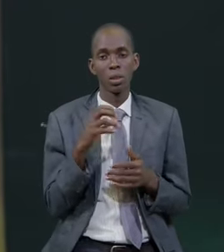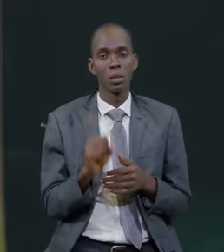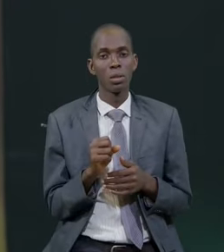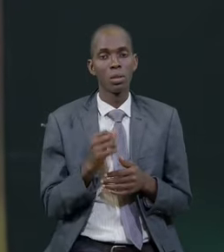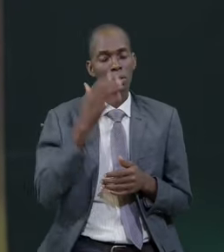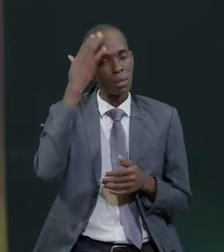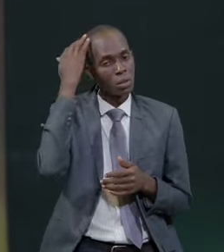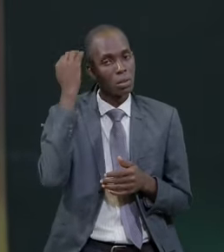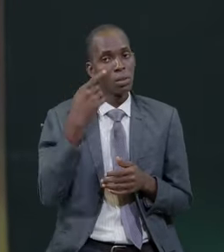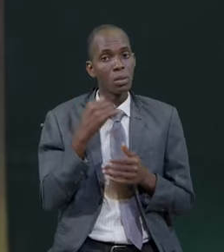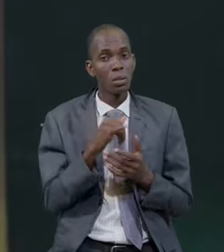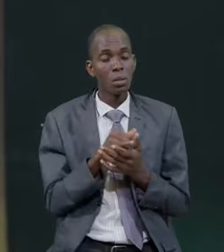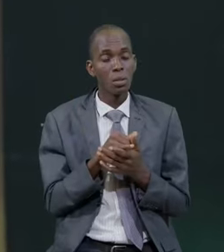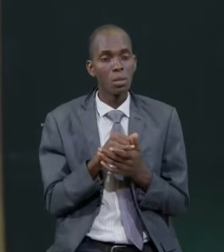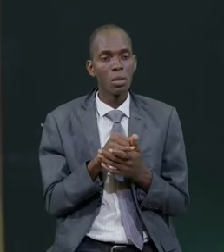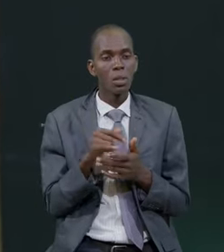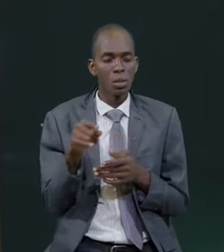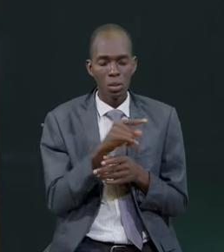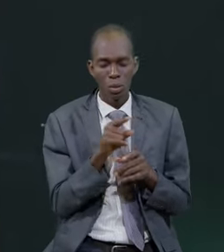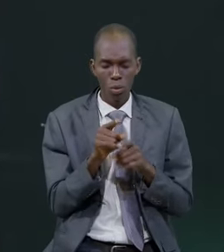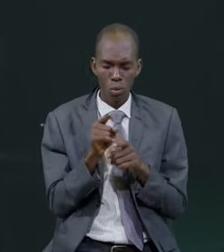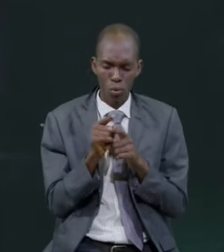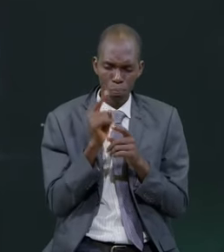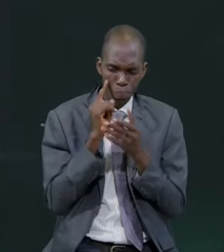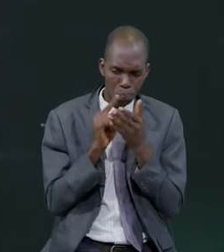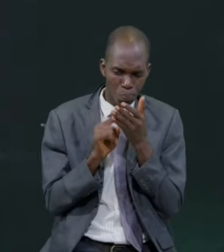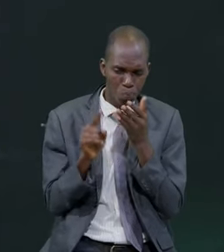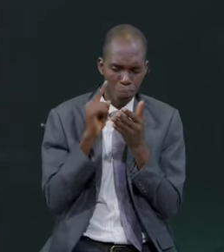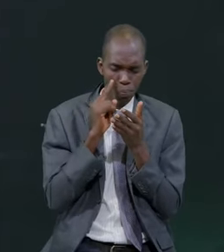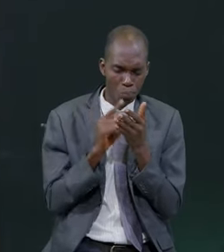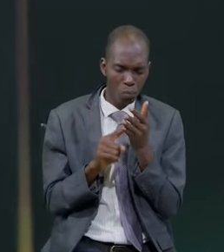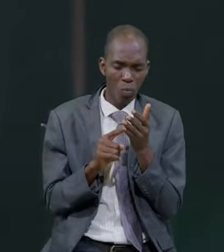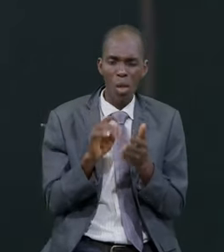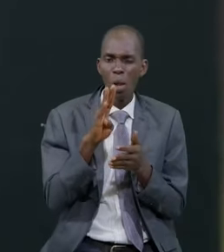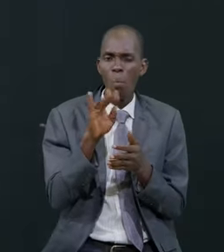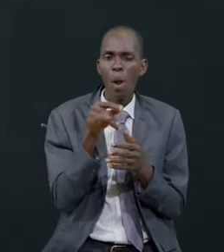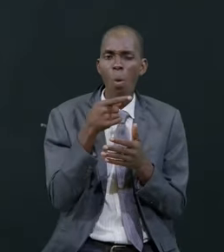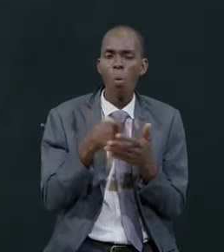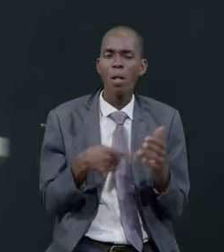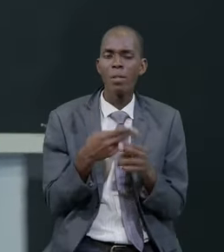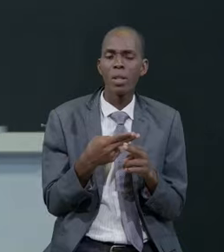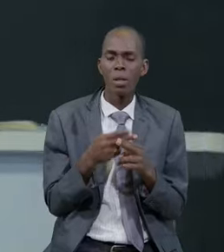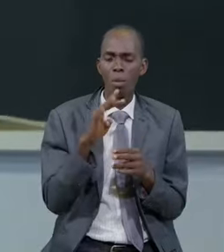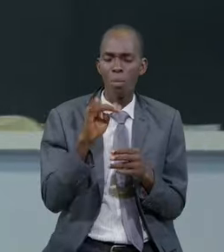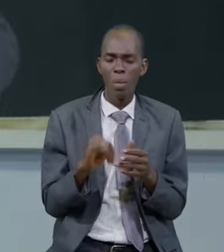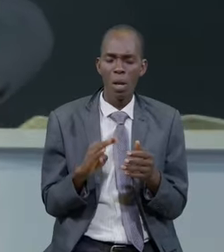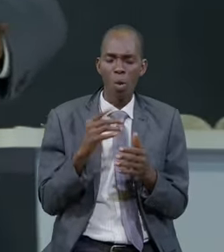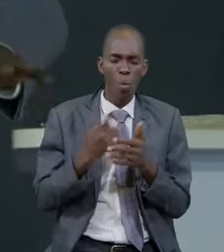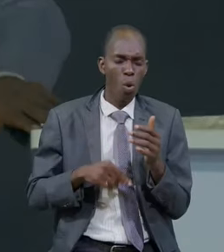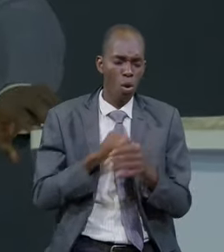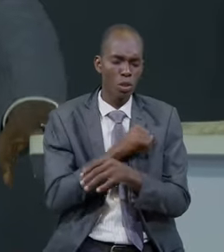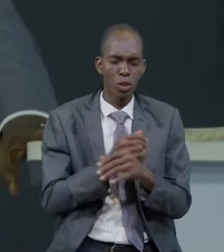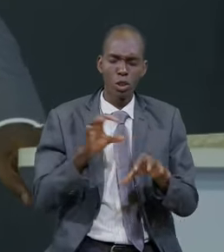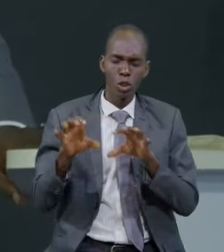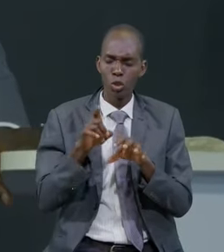si on nous examine aujourd'hui, par quel nom et par quelle autorité nous avons fait cela, il dit,